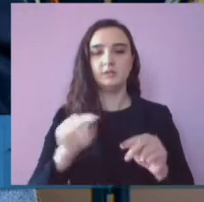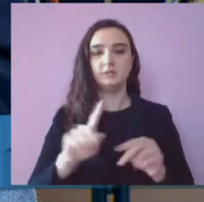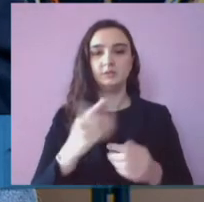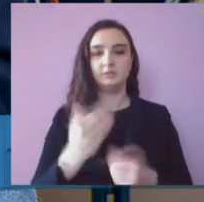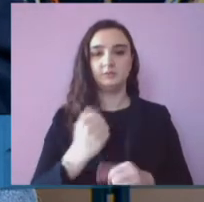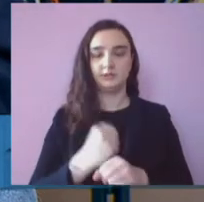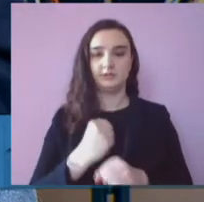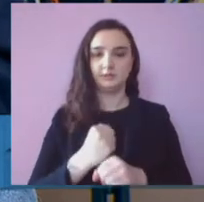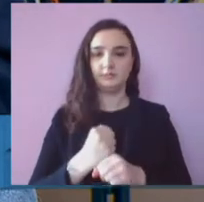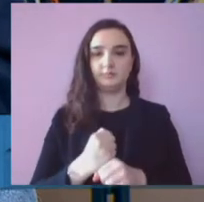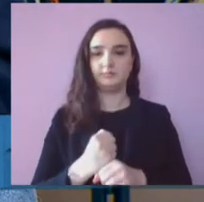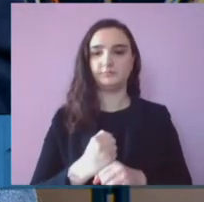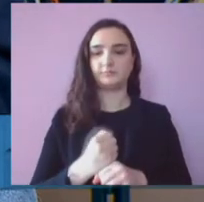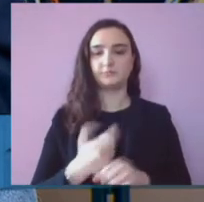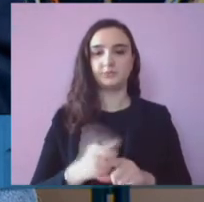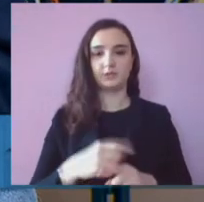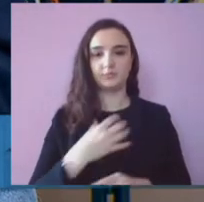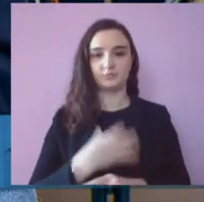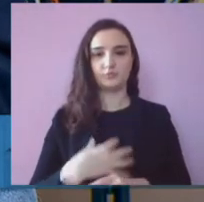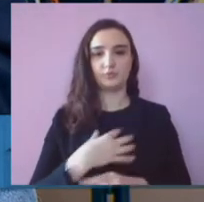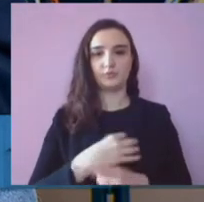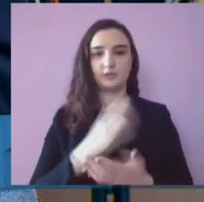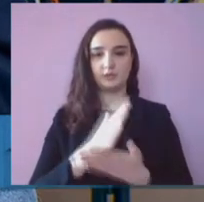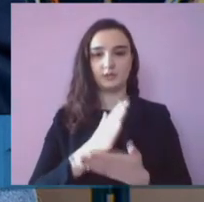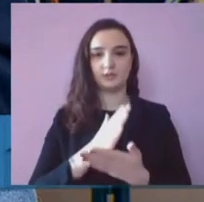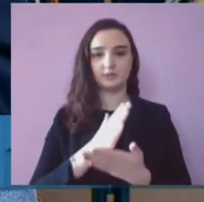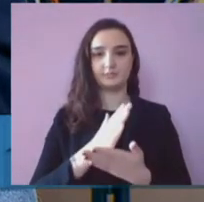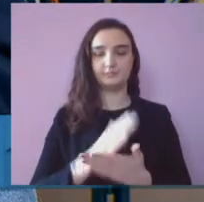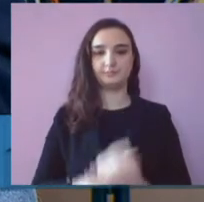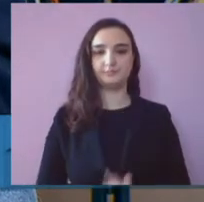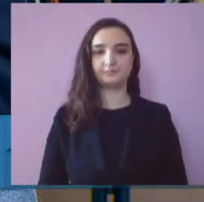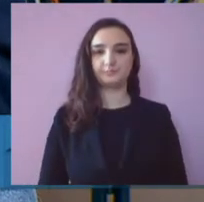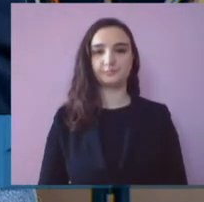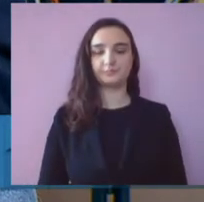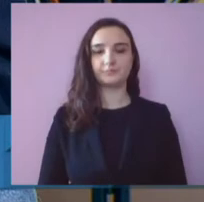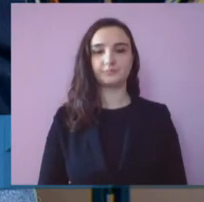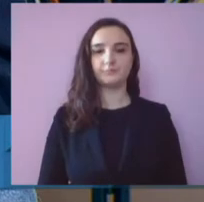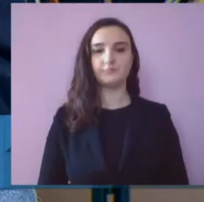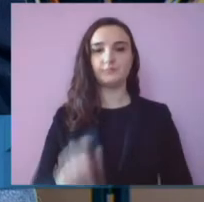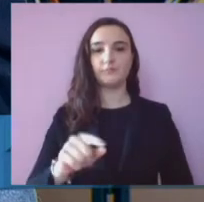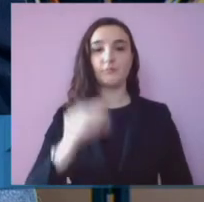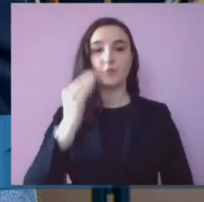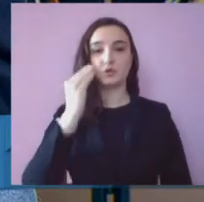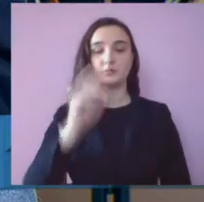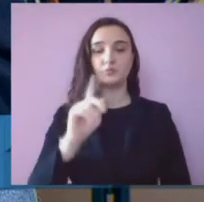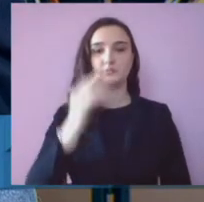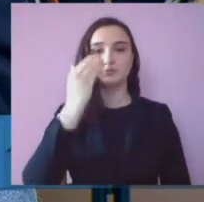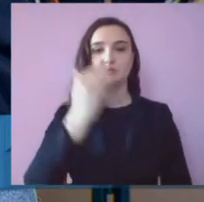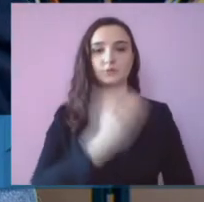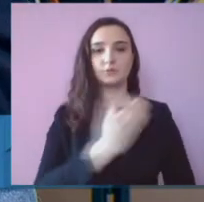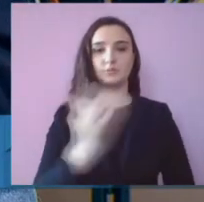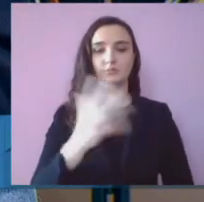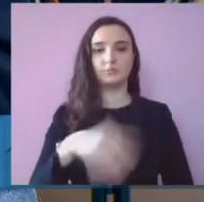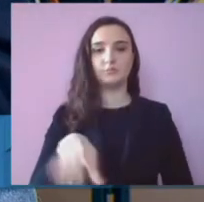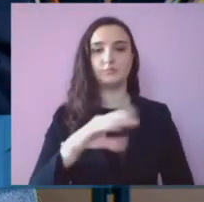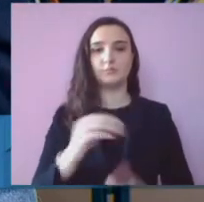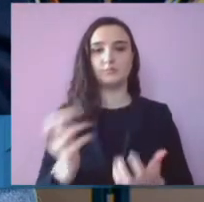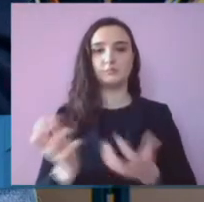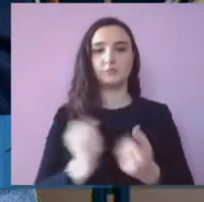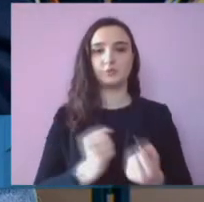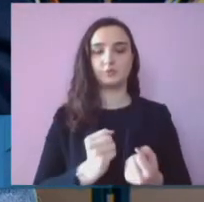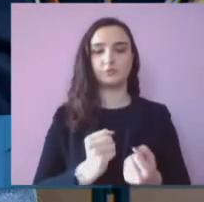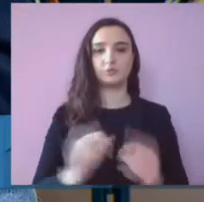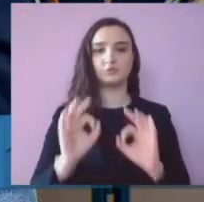აკეთებთ, საკმაოდ მნიშვნელოვანია იმ თვალსაზრისით, რომ საზოგადოება მიიღოს